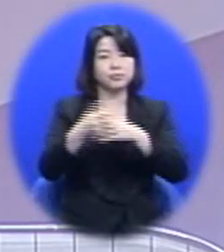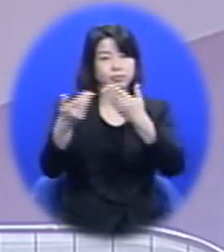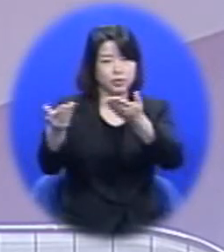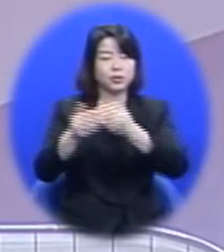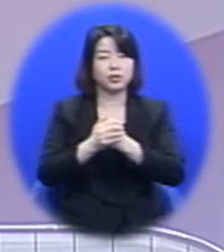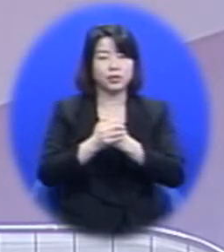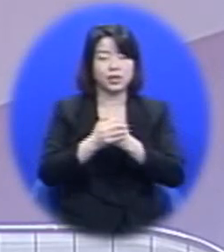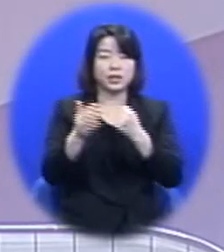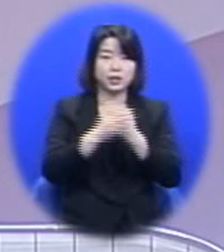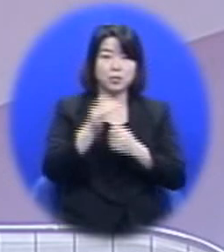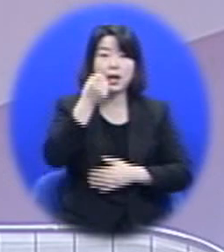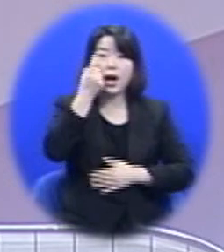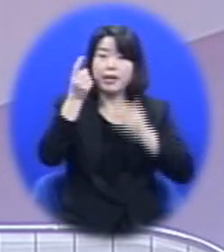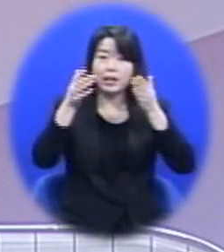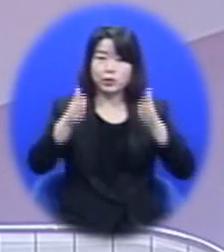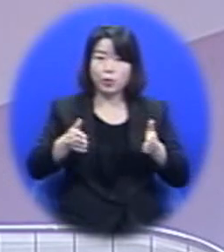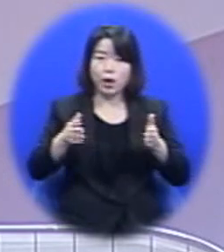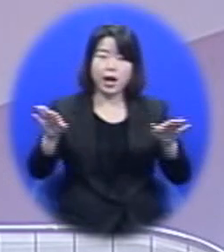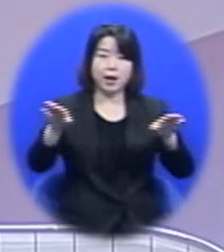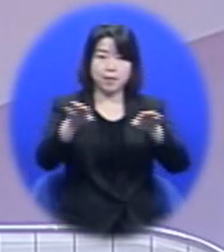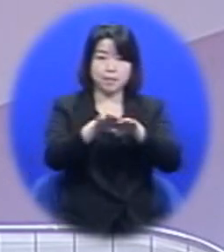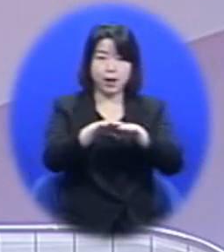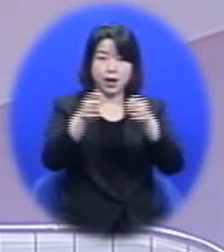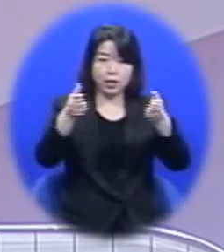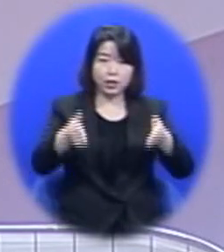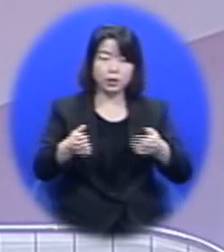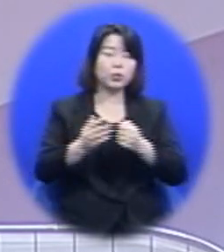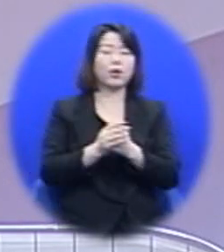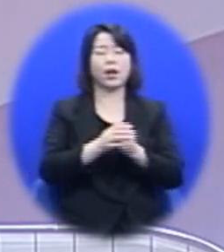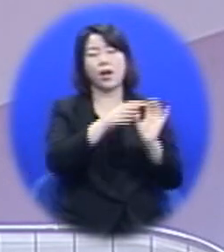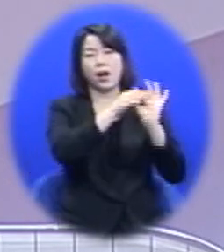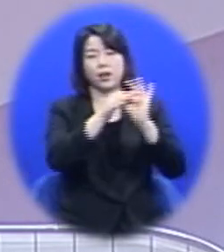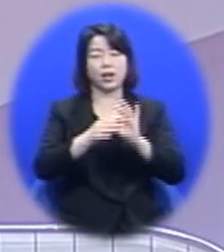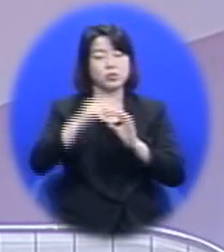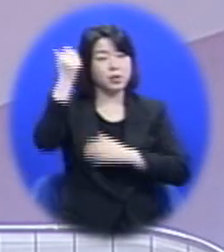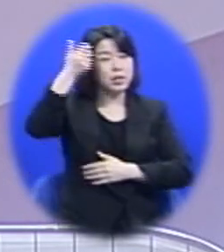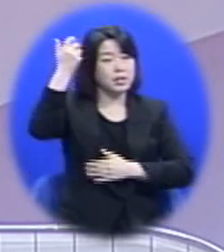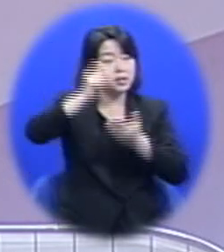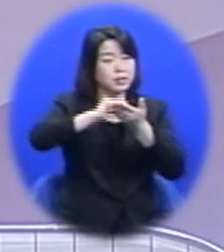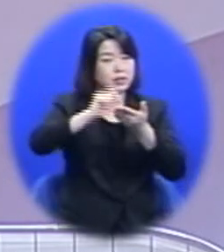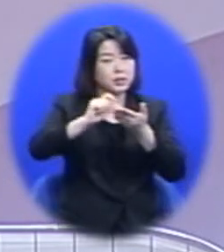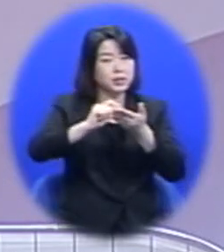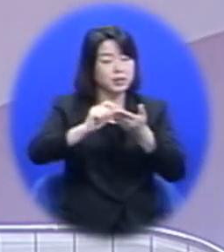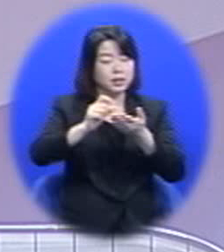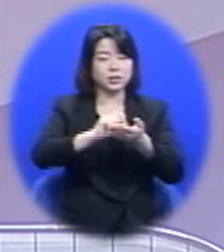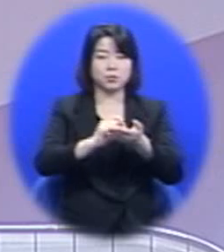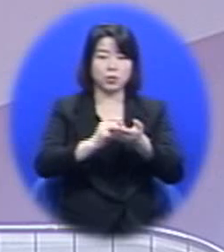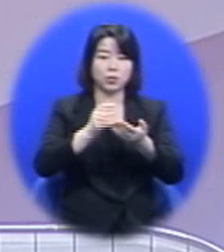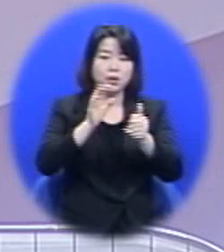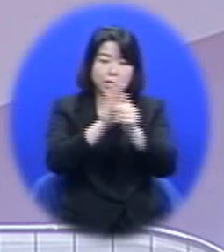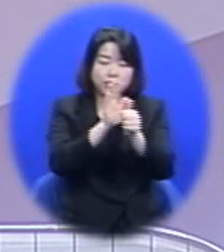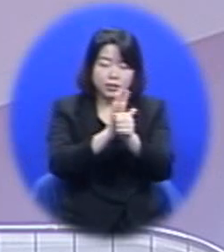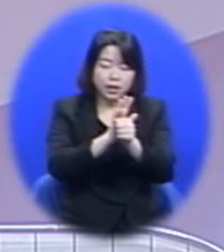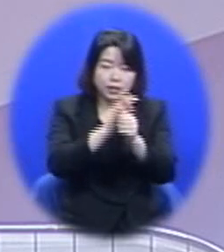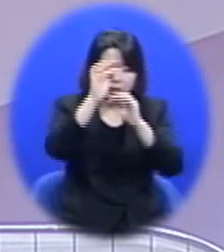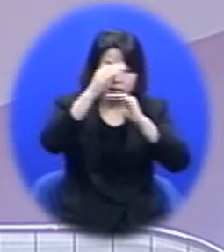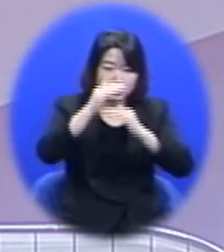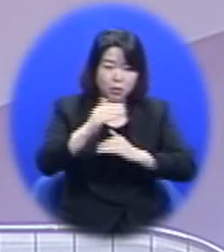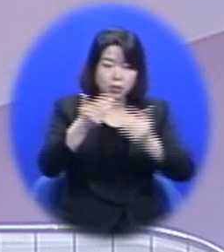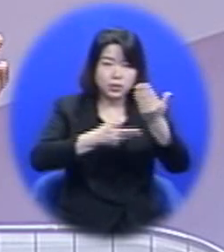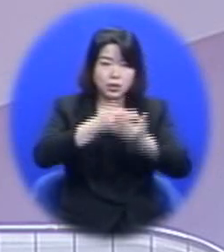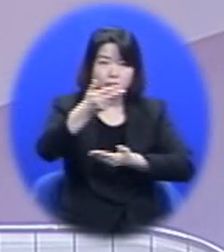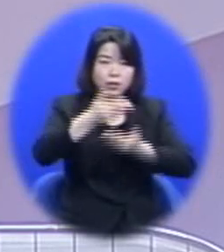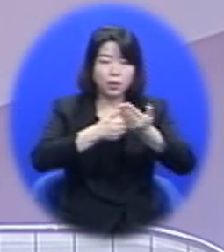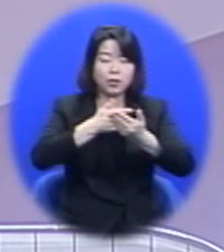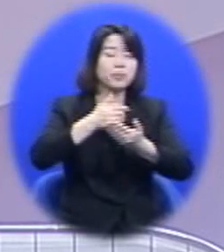달 동안 방학 때 내내 같이 영성일기 쓰면서 서로 댓글로 점검해 드리면서